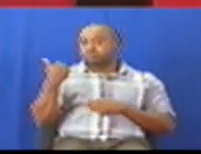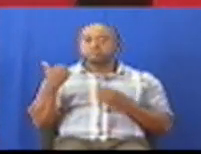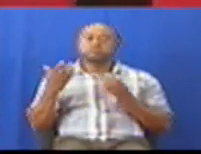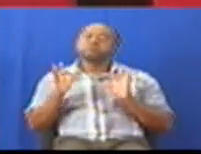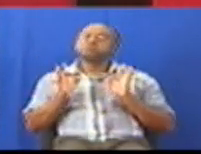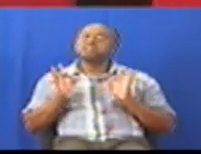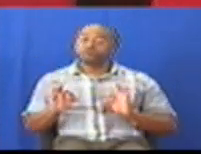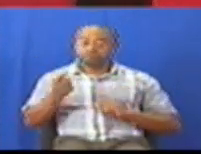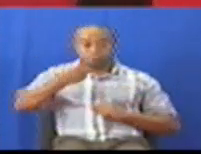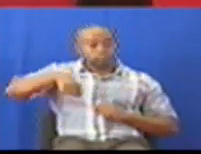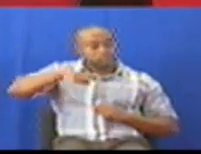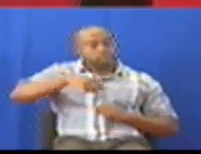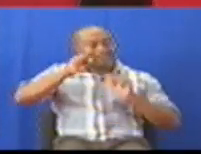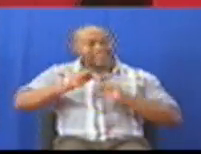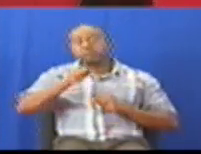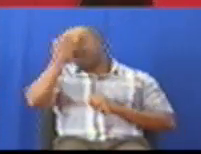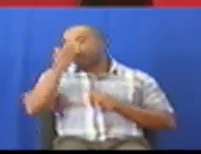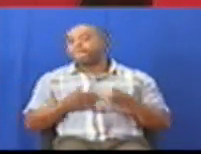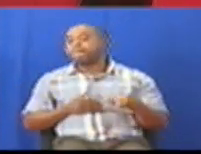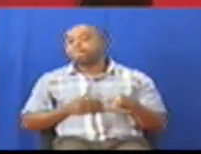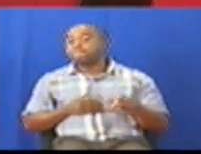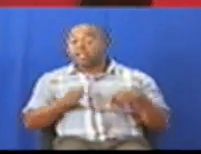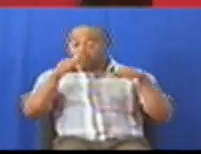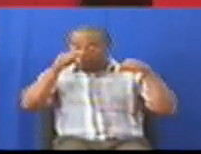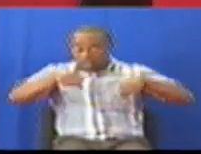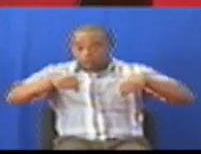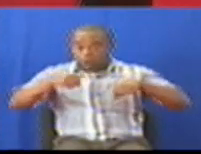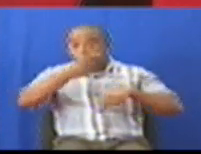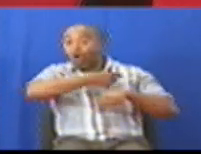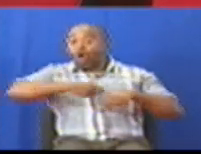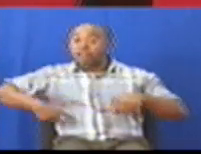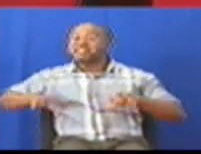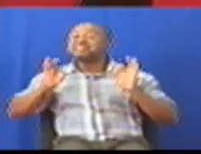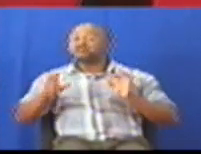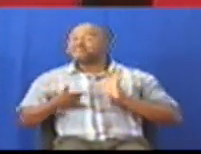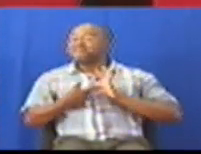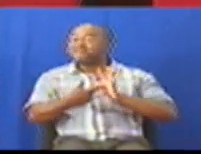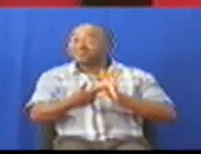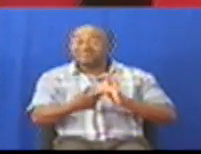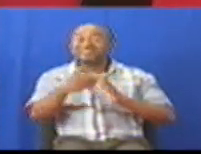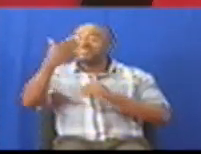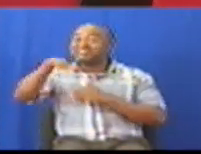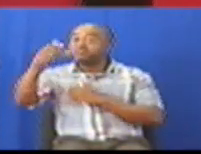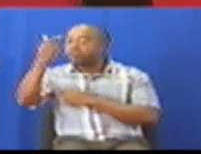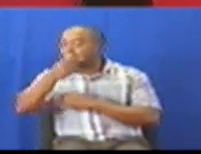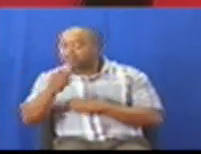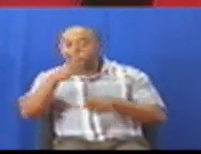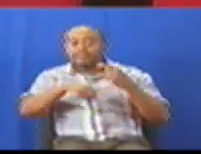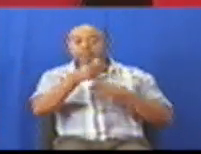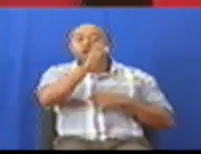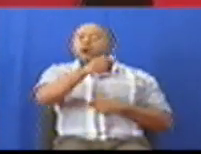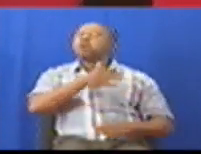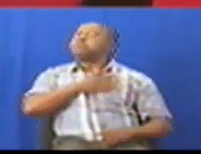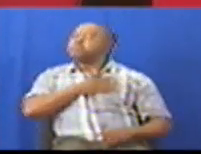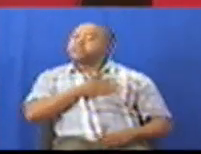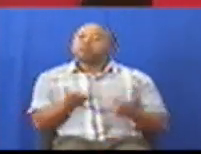wa Tanzania wajue leo tuna rais ambaye anatolewa mfano ndani ya Tanzania, nje ya Tanzania na duniani amepea. Sasa